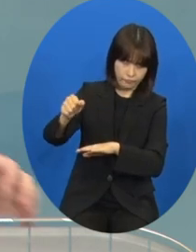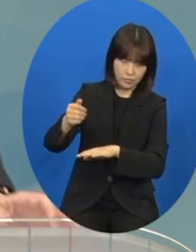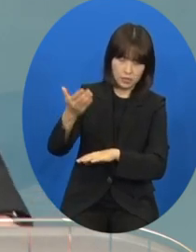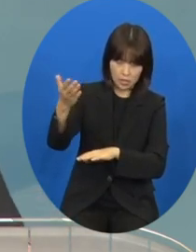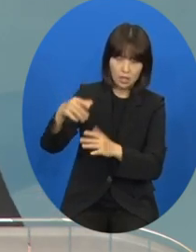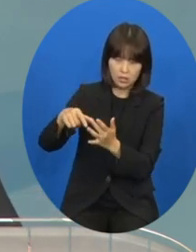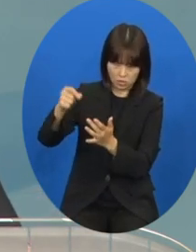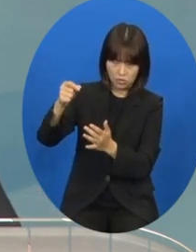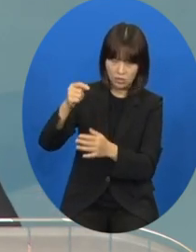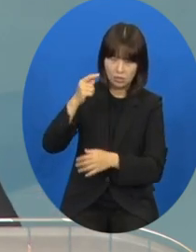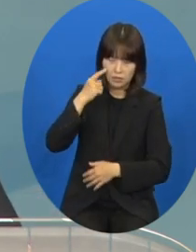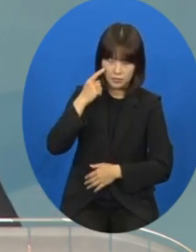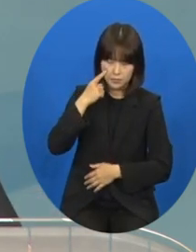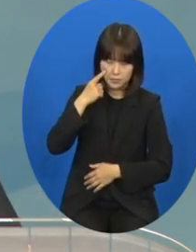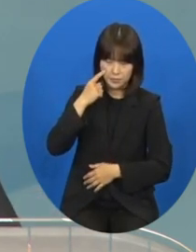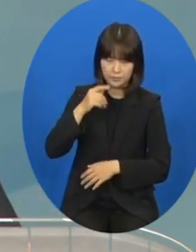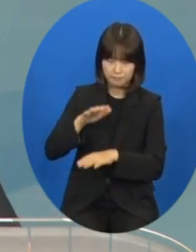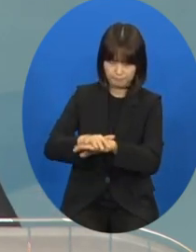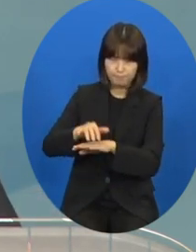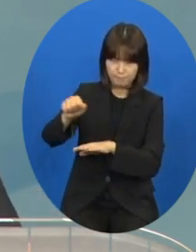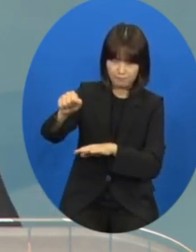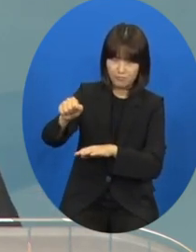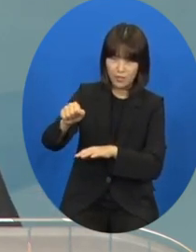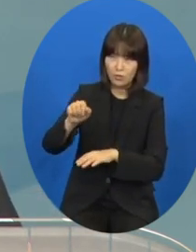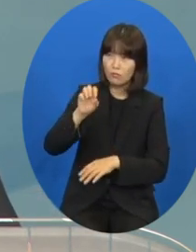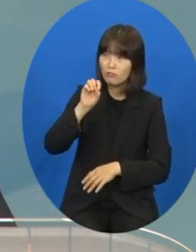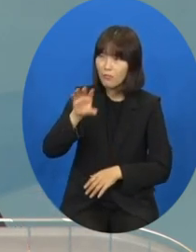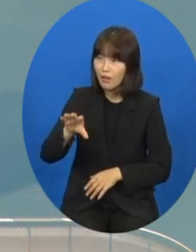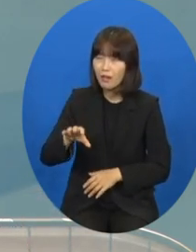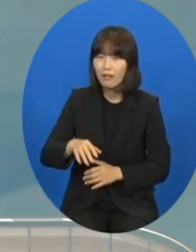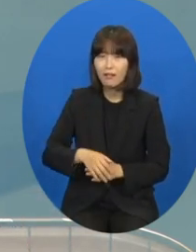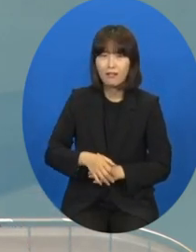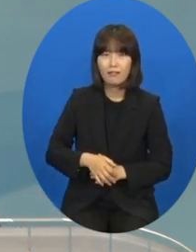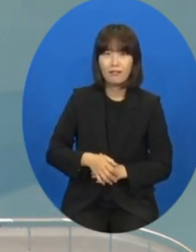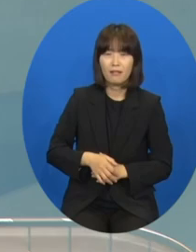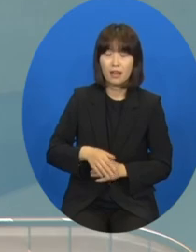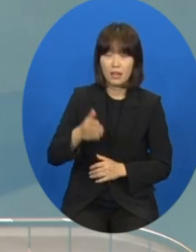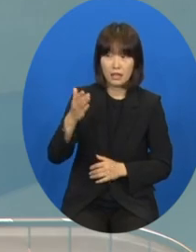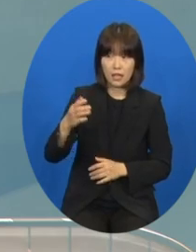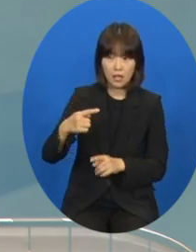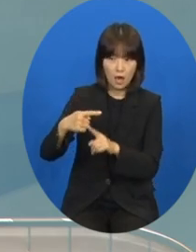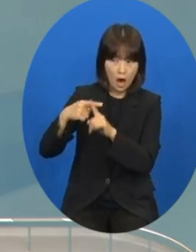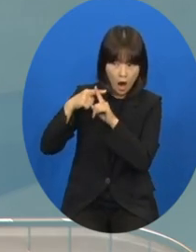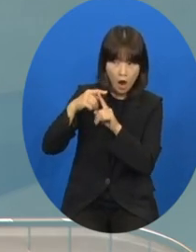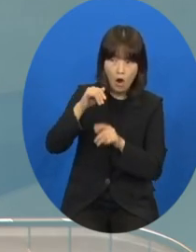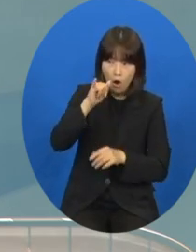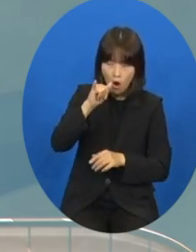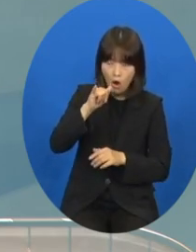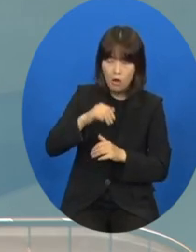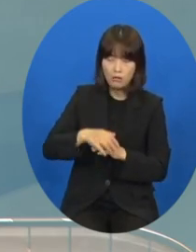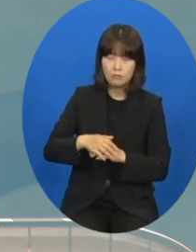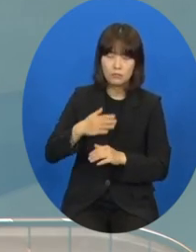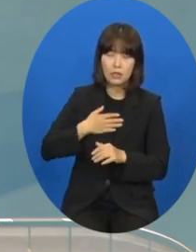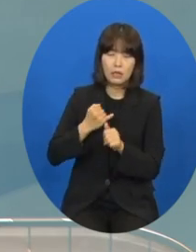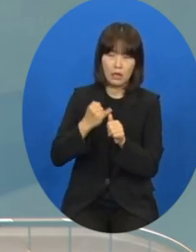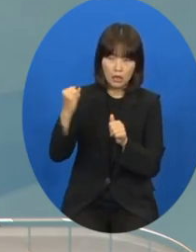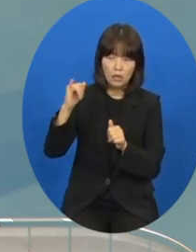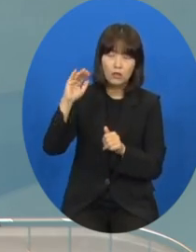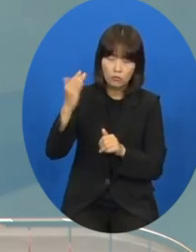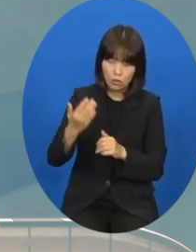세상에 이런 프로포즈도 없지요. 네, 당신이 각오가 되면 그래, 내 아내가